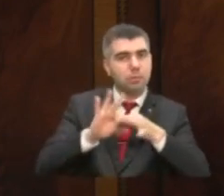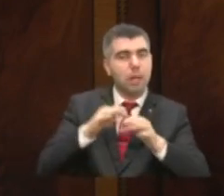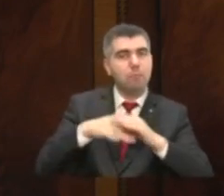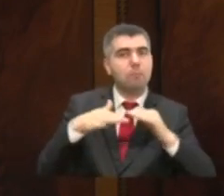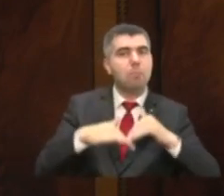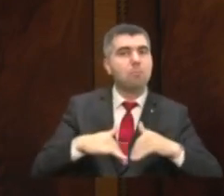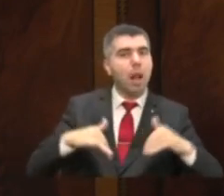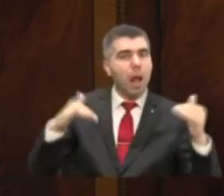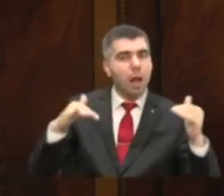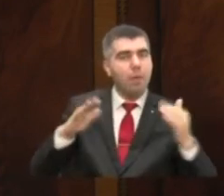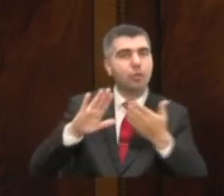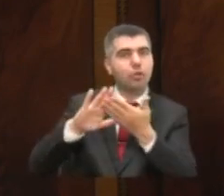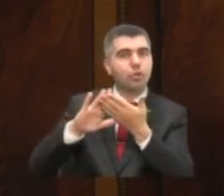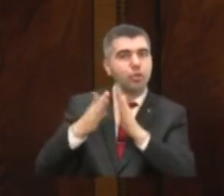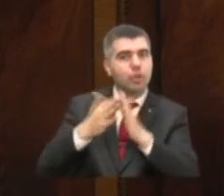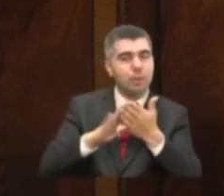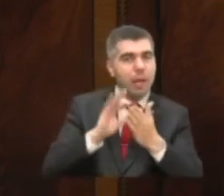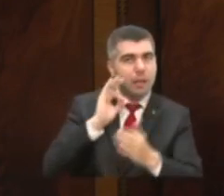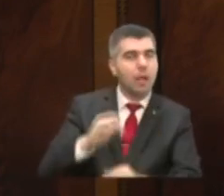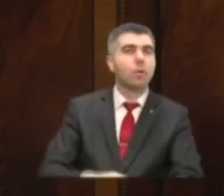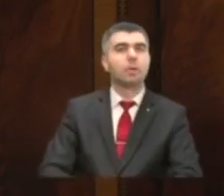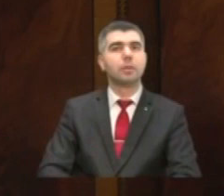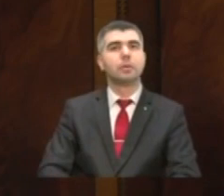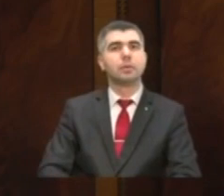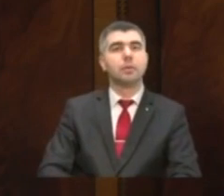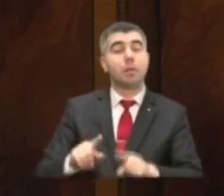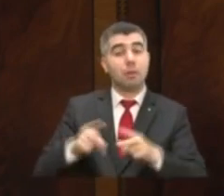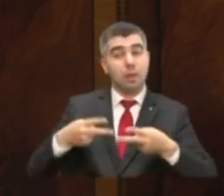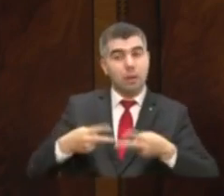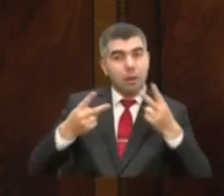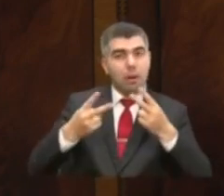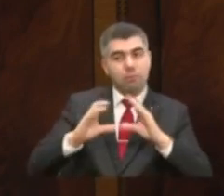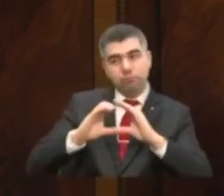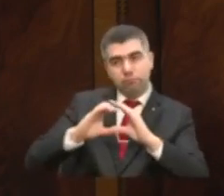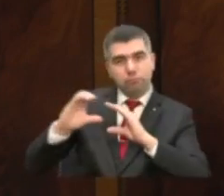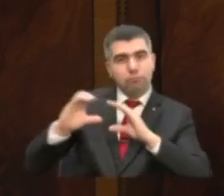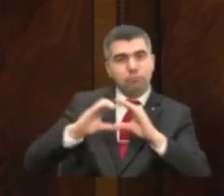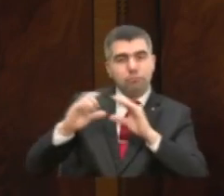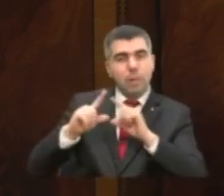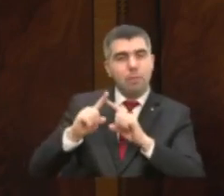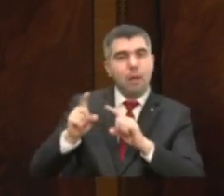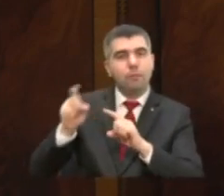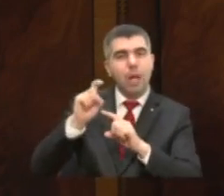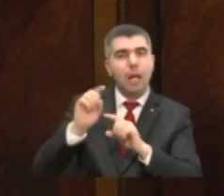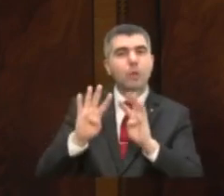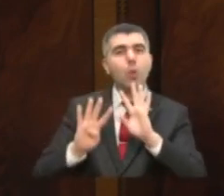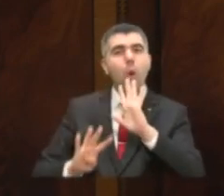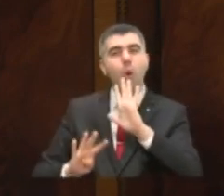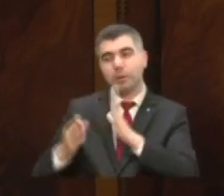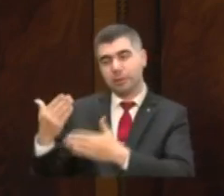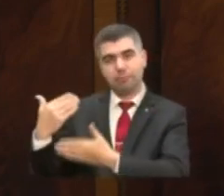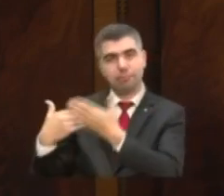المكلفة بالعلاقات مع البرلمان والمجتمع المدني عملية تشاور عمومي موسعة في غشت الماضي، وذلك تبعا